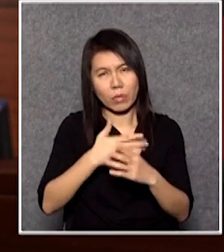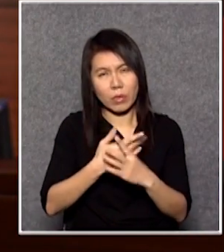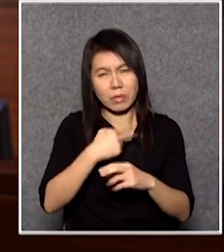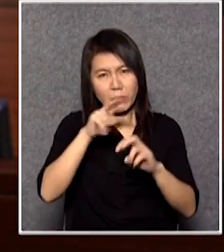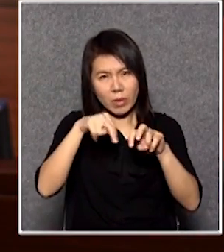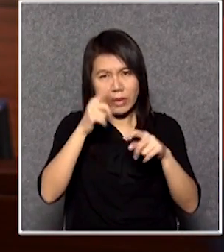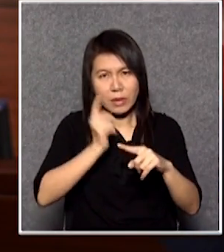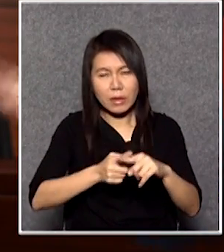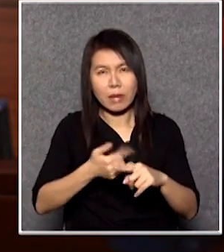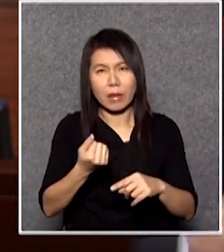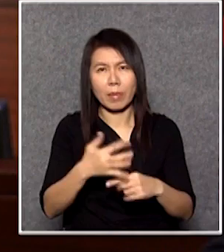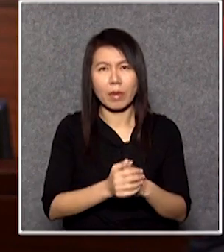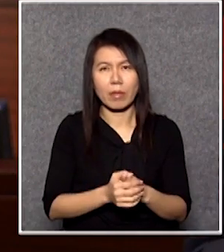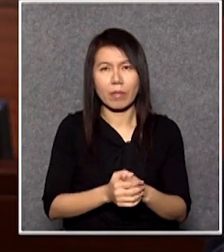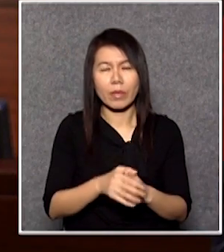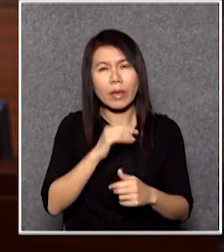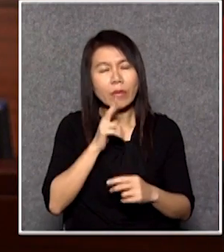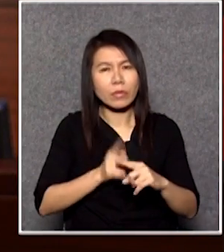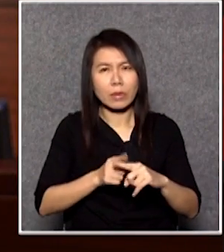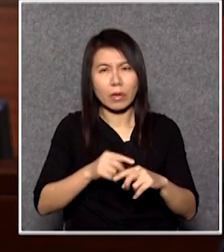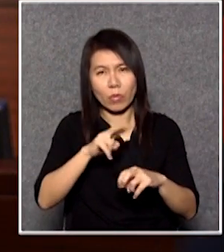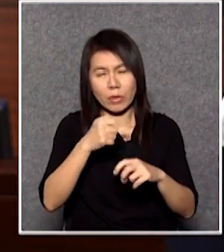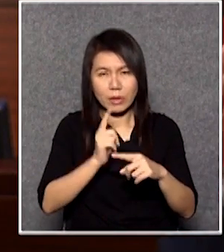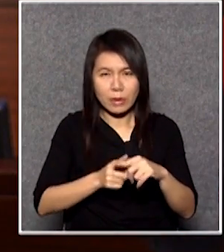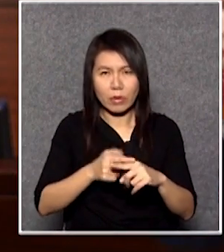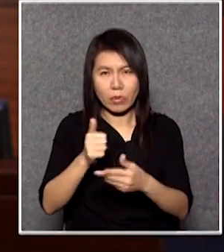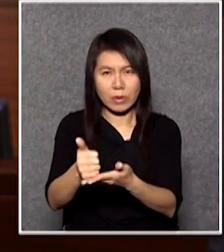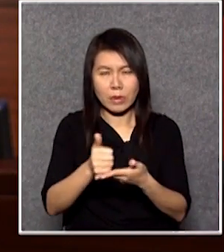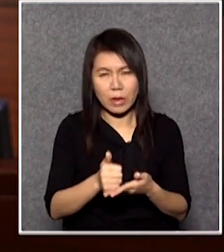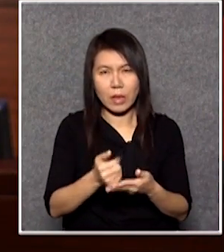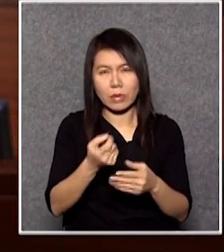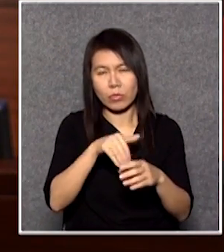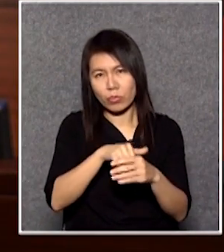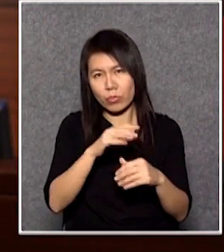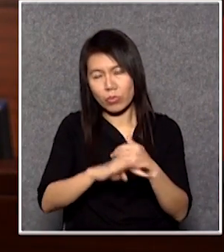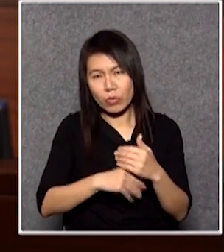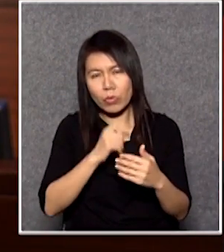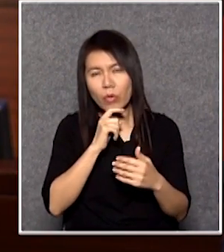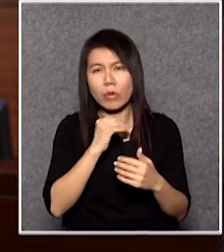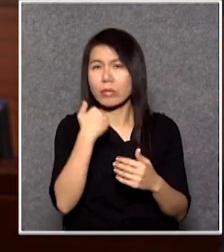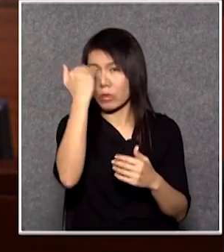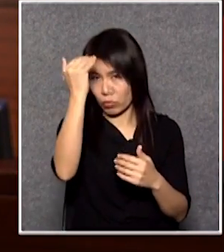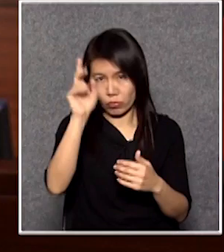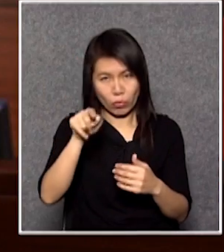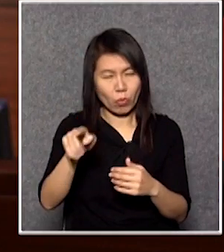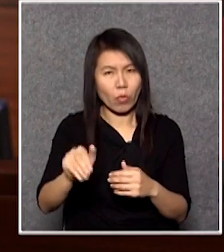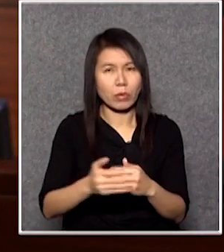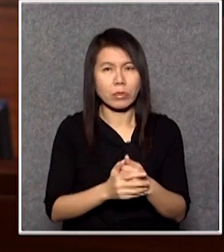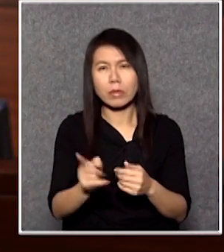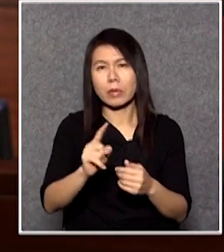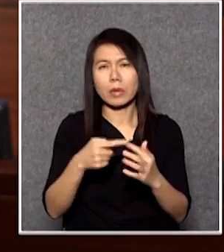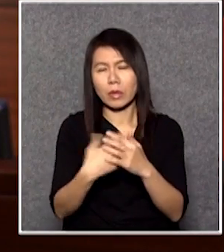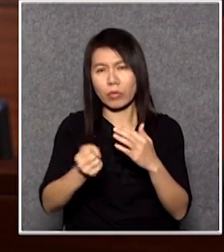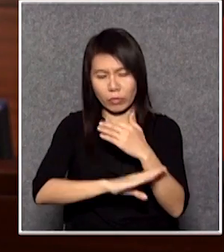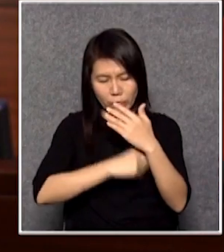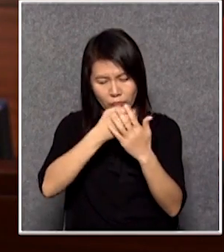果追求真相，他可以邀請小股東從這個法律途徑控訴他的嘛，搞什麼權力特權法在個